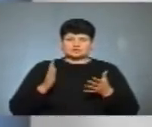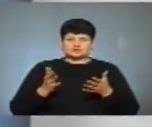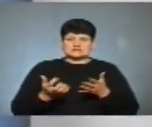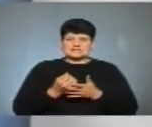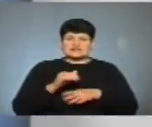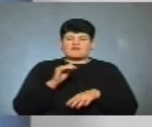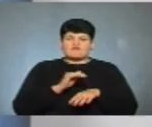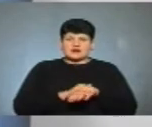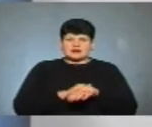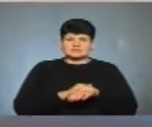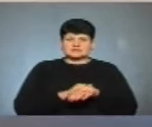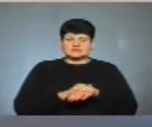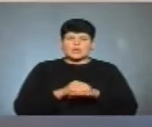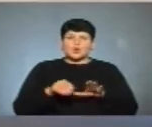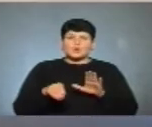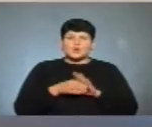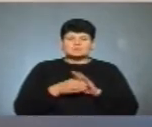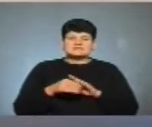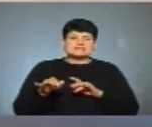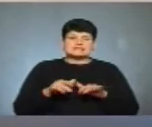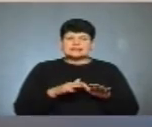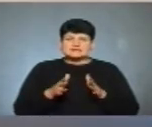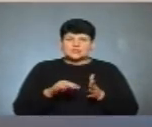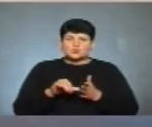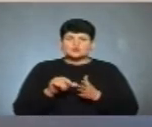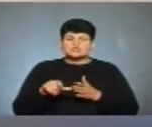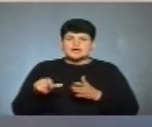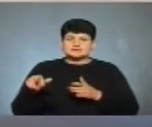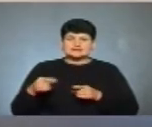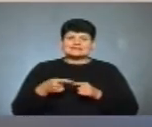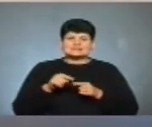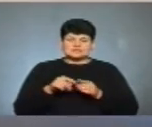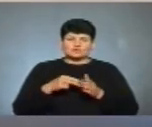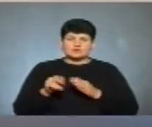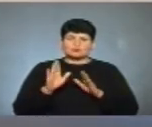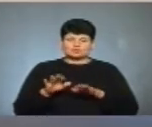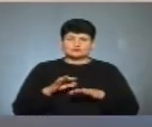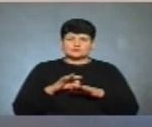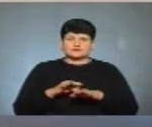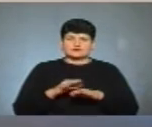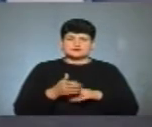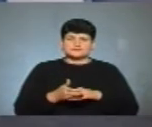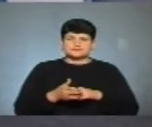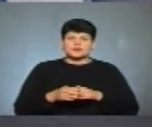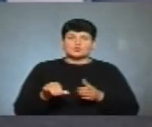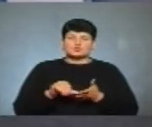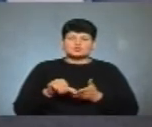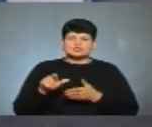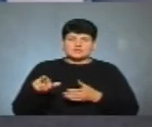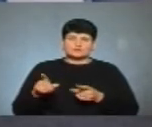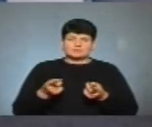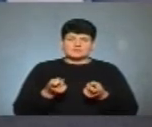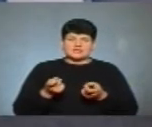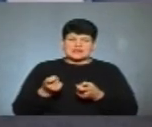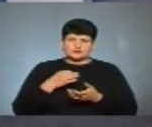знайдені факти якихось корупційних дій з учасниками цих закупівель. Я думаю, що будуть проведені, відповідно, учасники будуть притягнуті